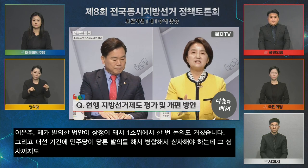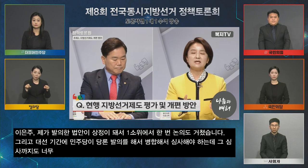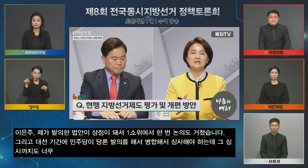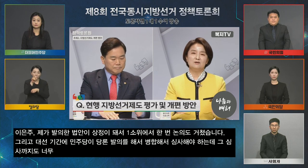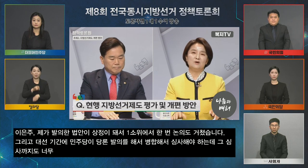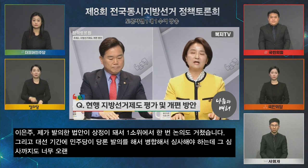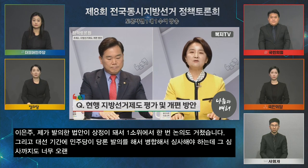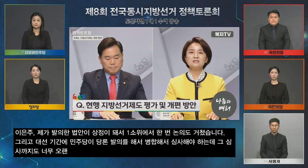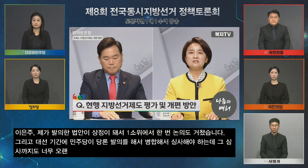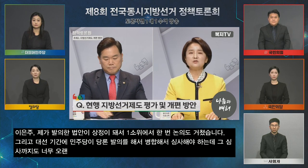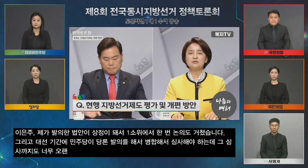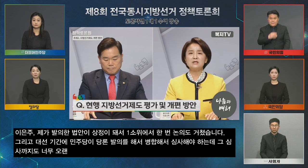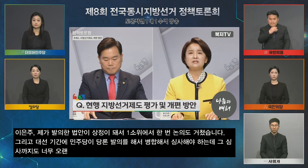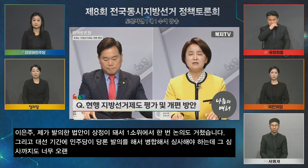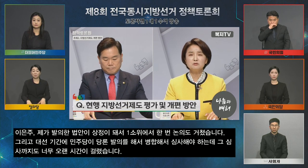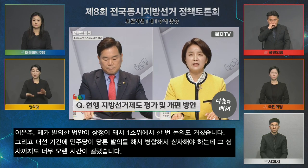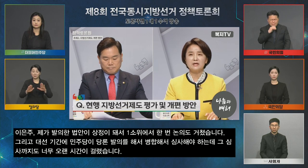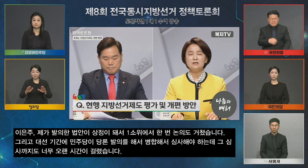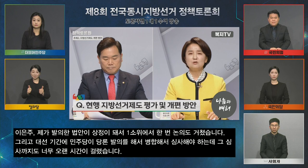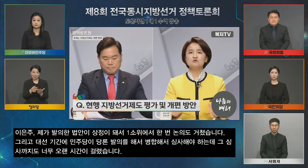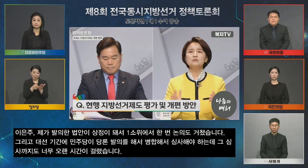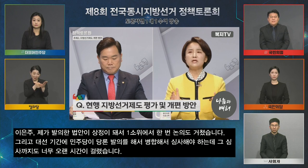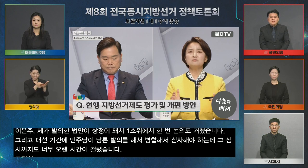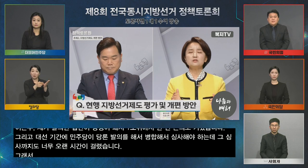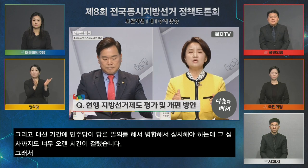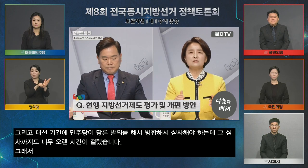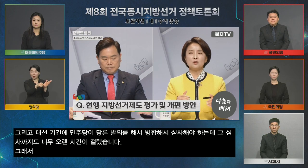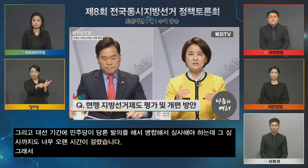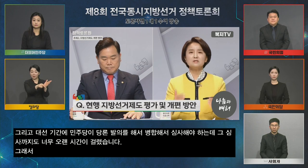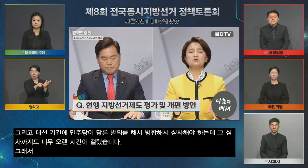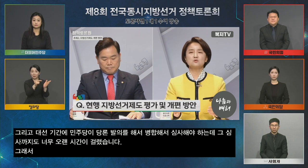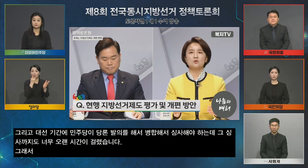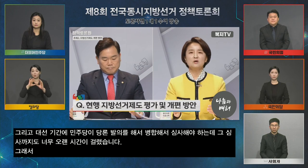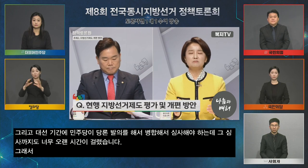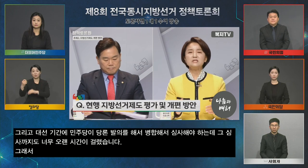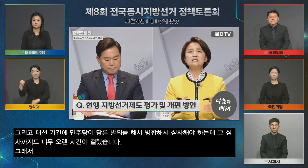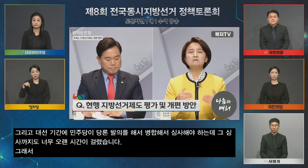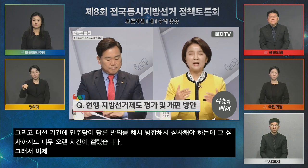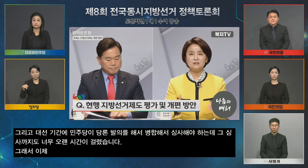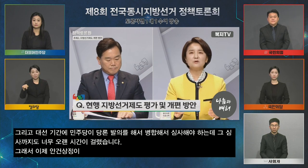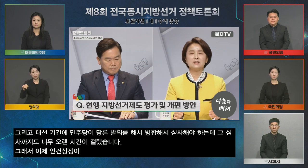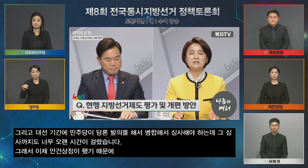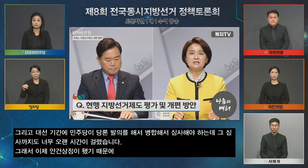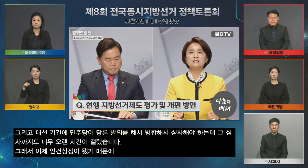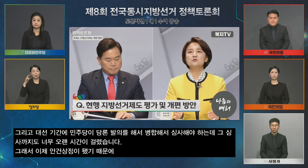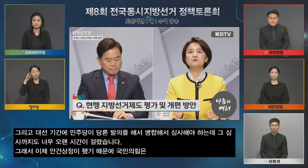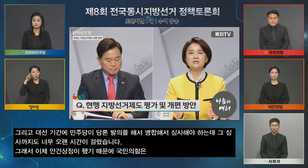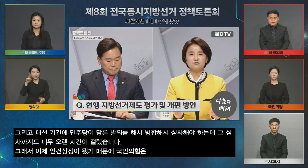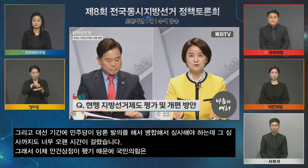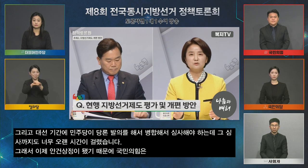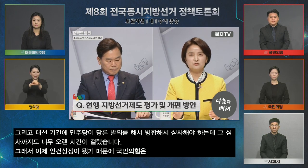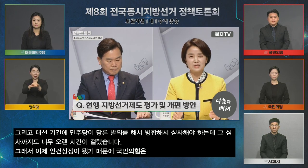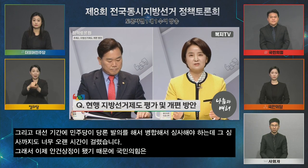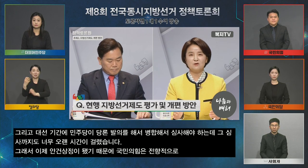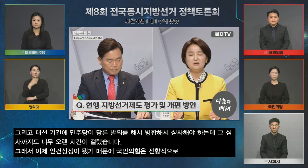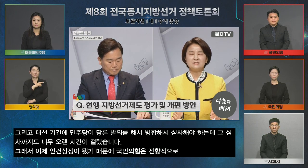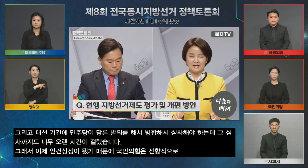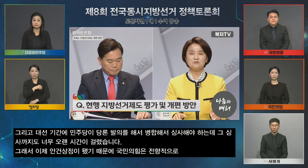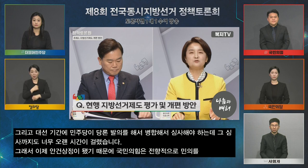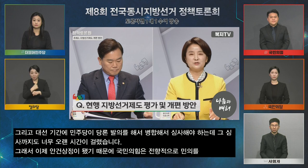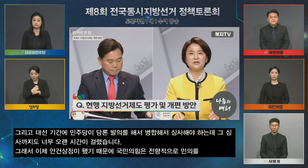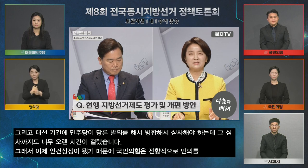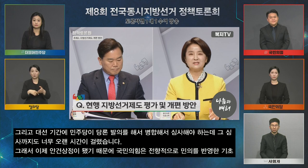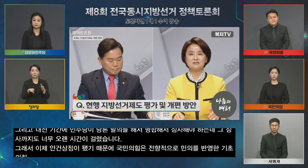그래서 이제 안건 상정이 됐기 때문에 국민의힘은 전향적으로 민의를 반영한 기초의회 구성을 위해서